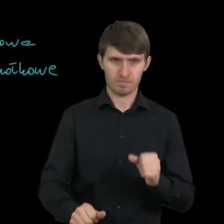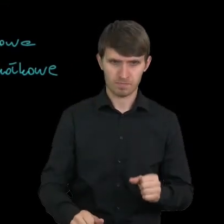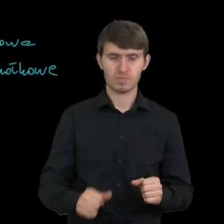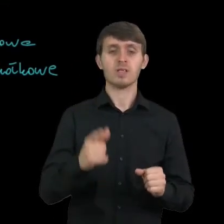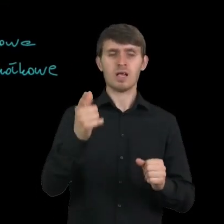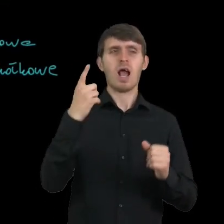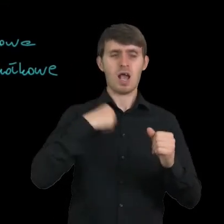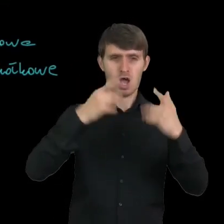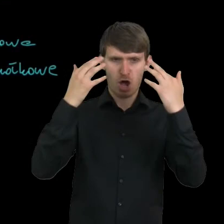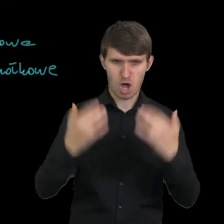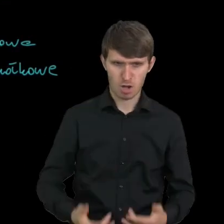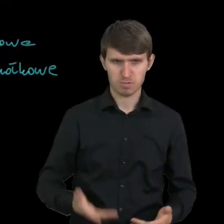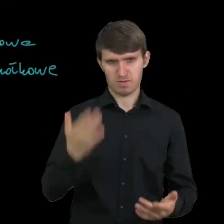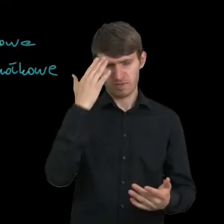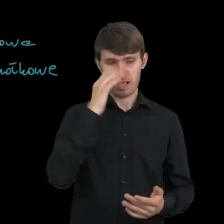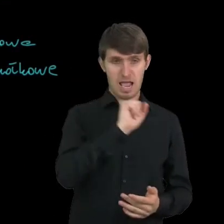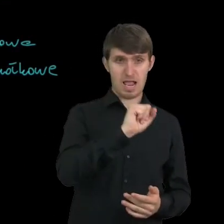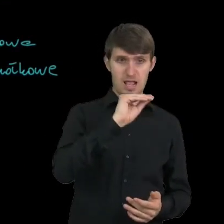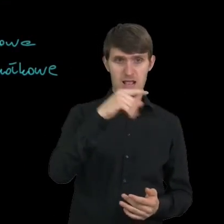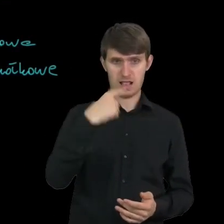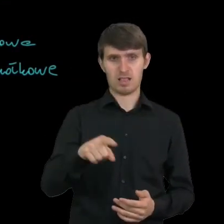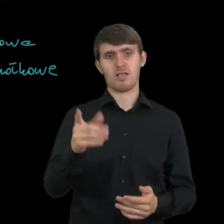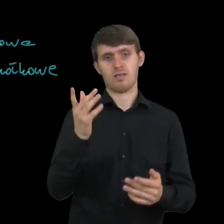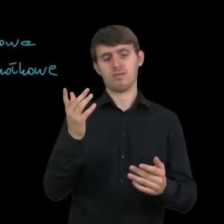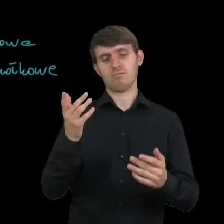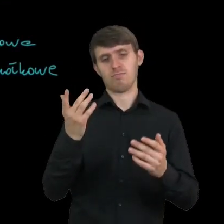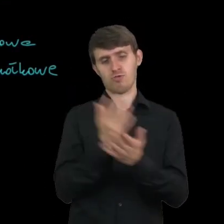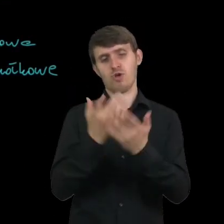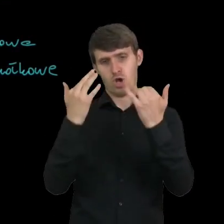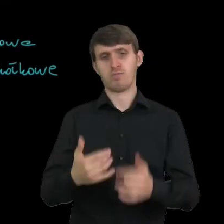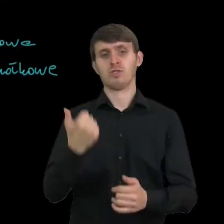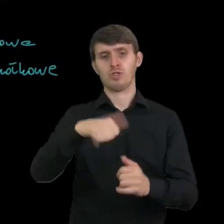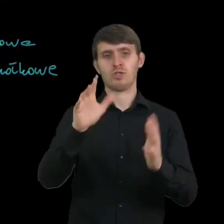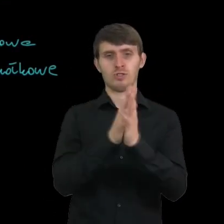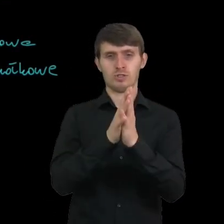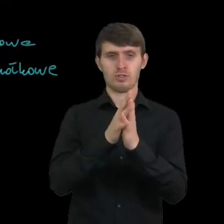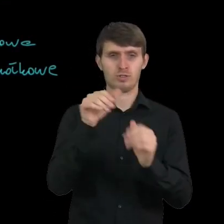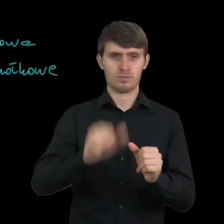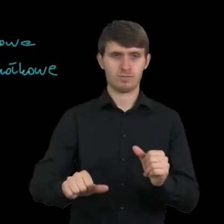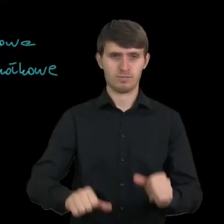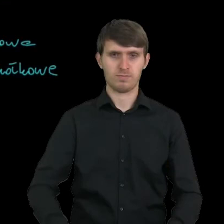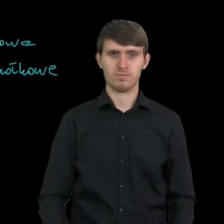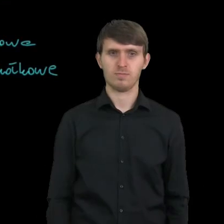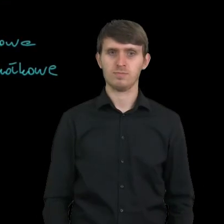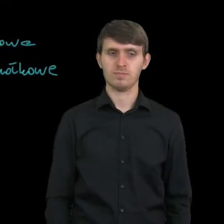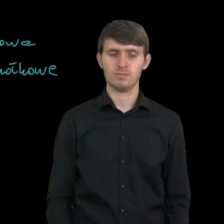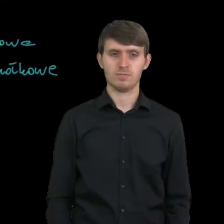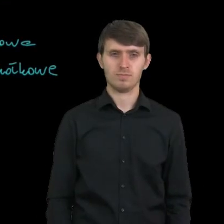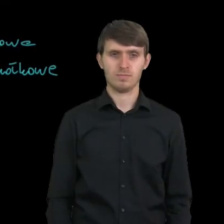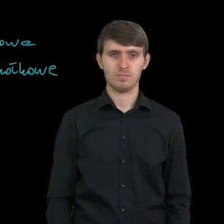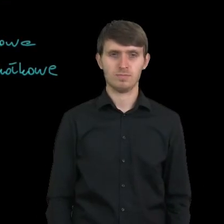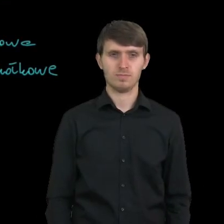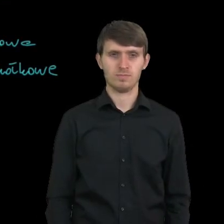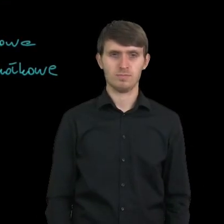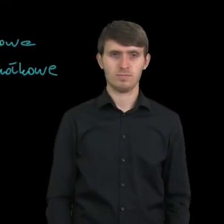AED wynosi 110 stopni. Musimy od